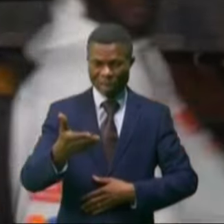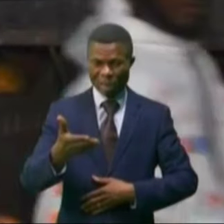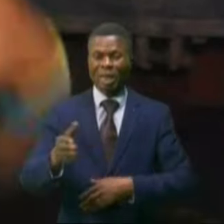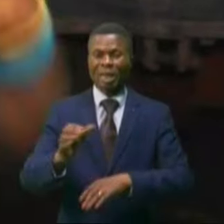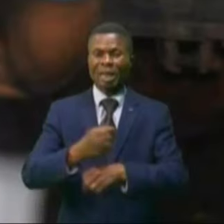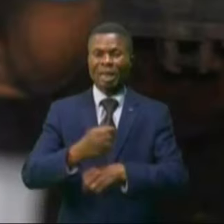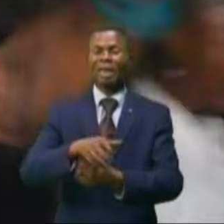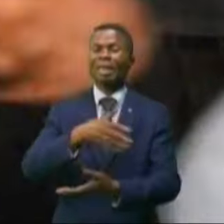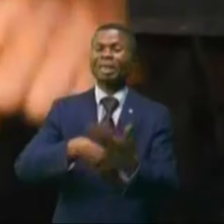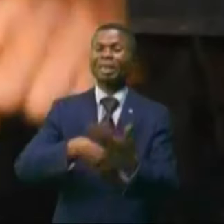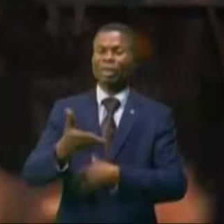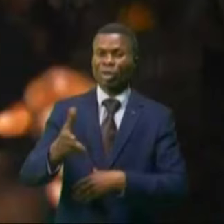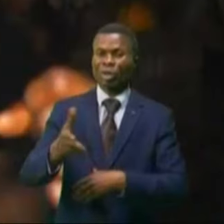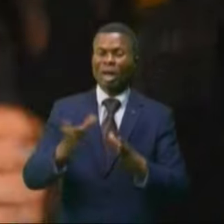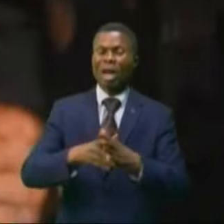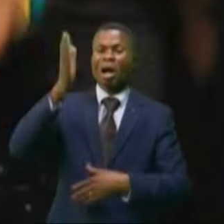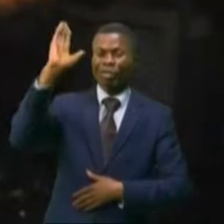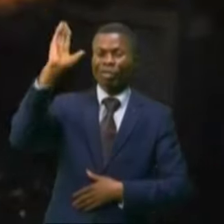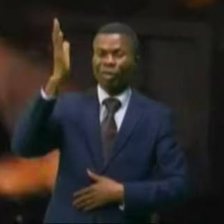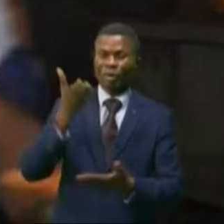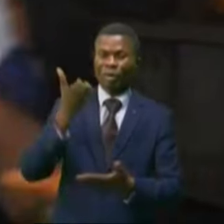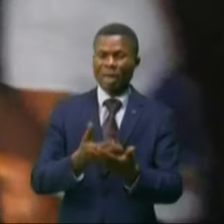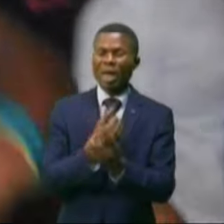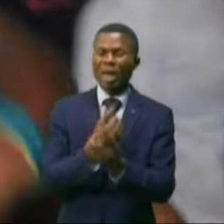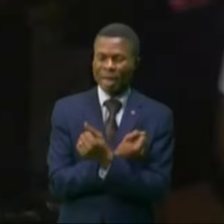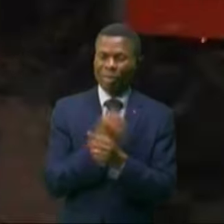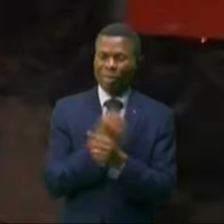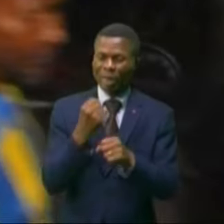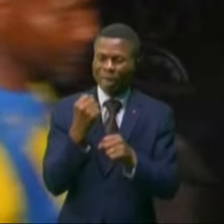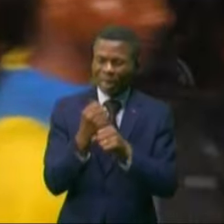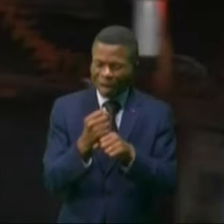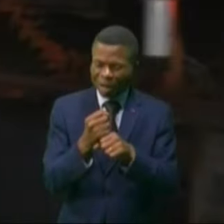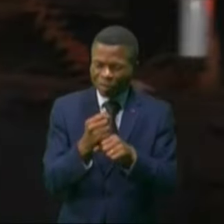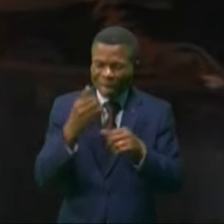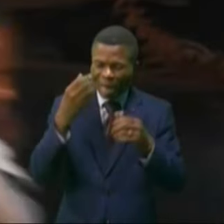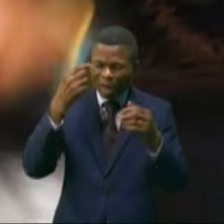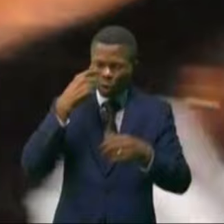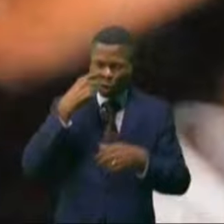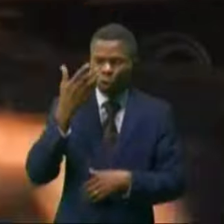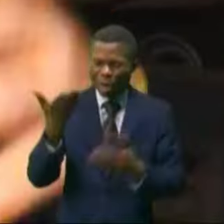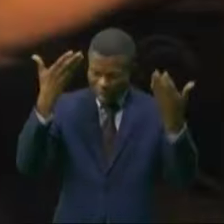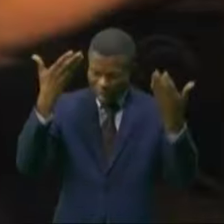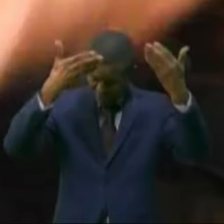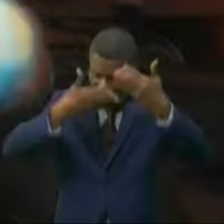l'insécurité avec le Kuluna qui aime opérer la nuit.